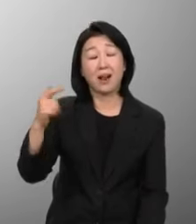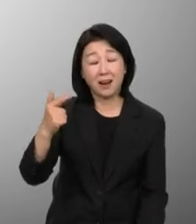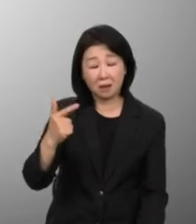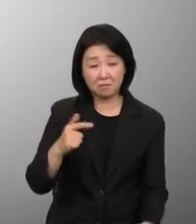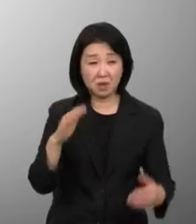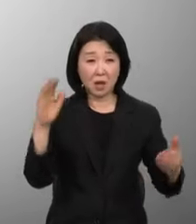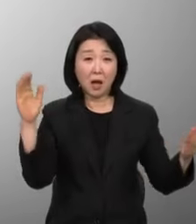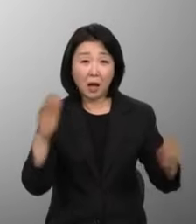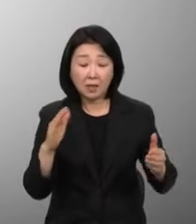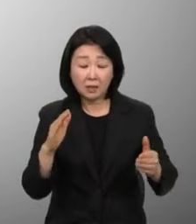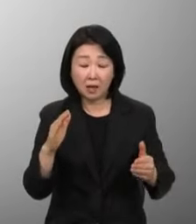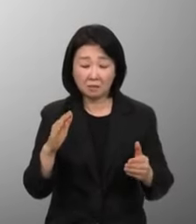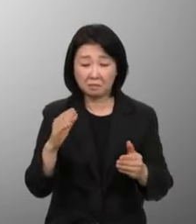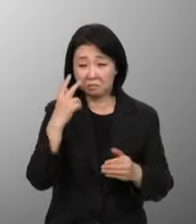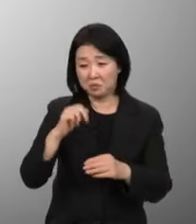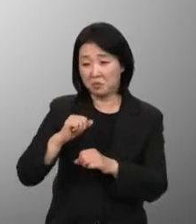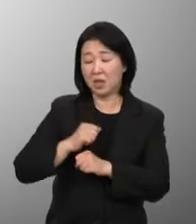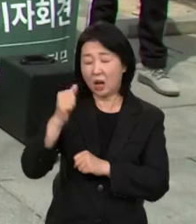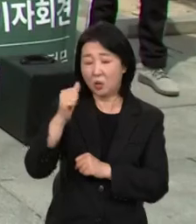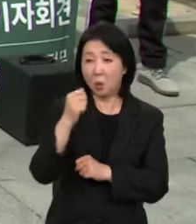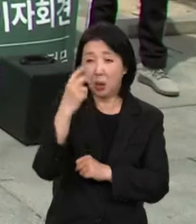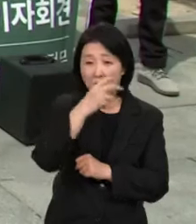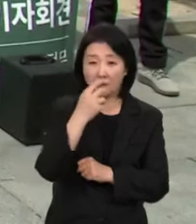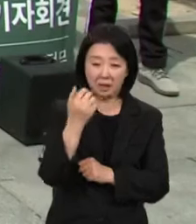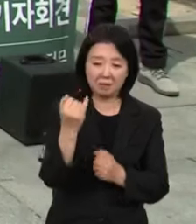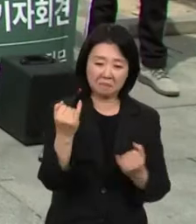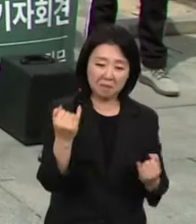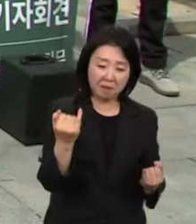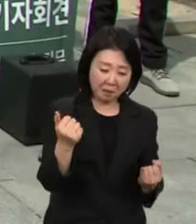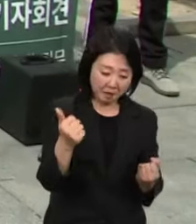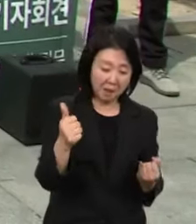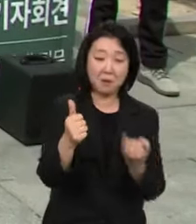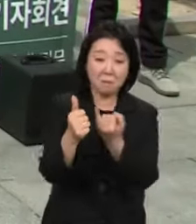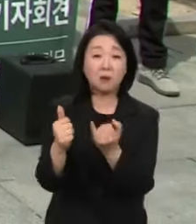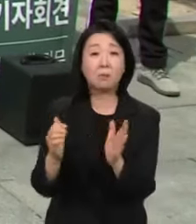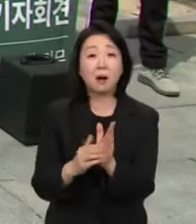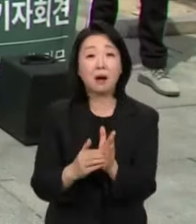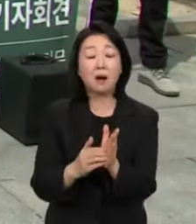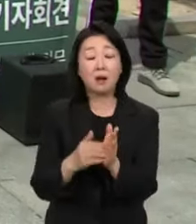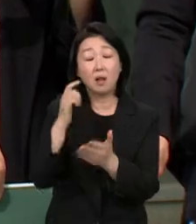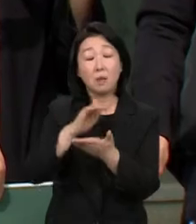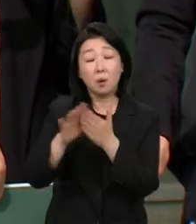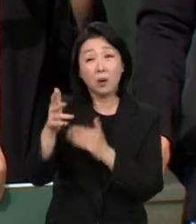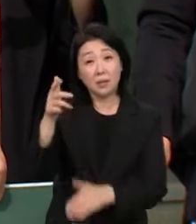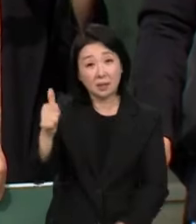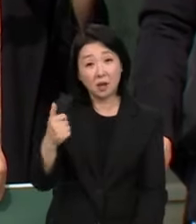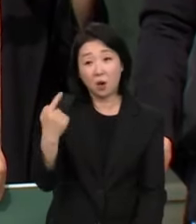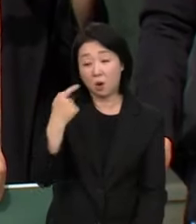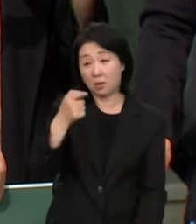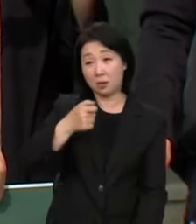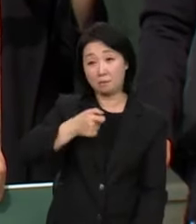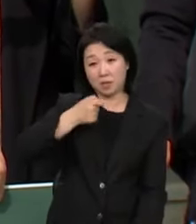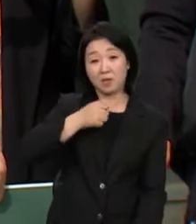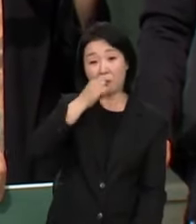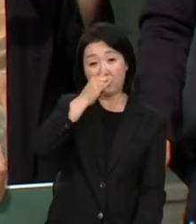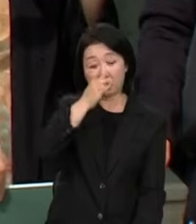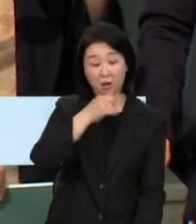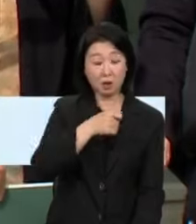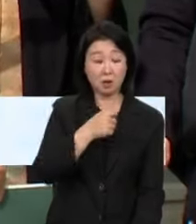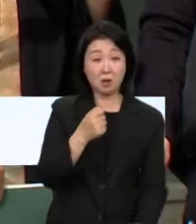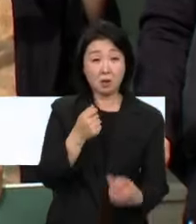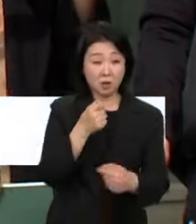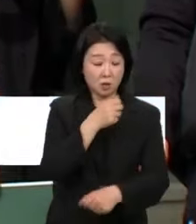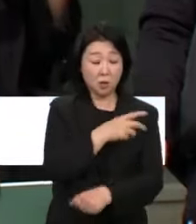성상납에 동원했다는 주장도 계속 논란이 됐습니다. 고은광순 평화어머니회 이사장은 어제 기자회견을 열고 이화여대 졸업생인